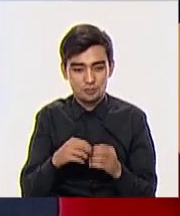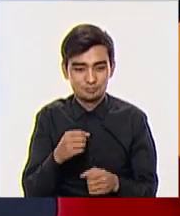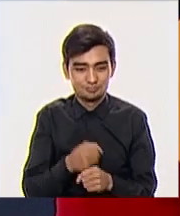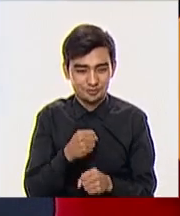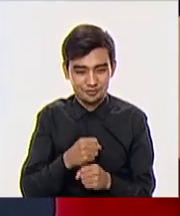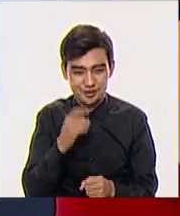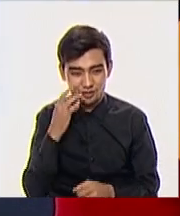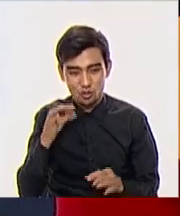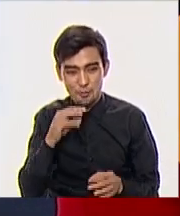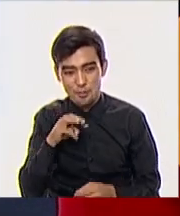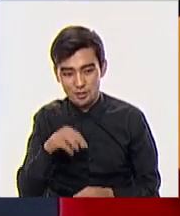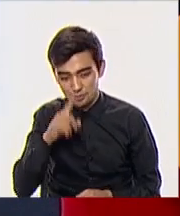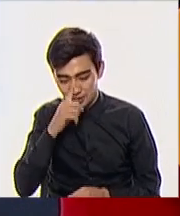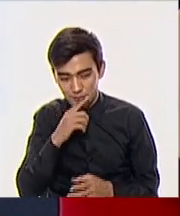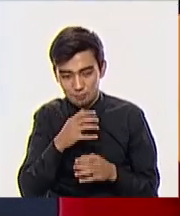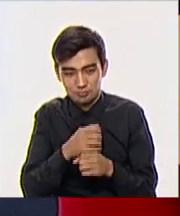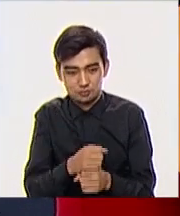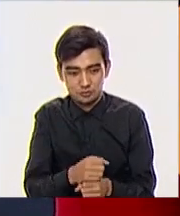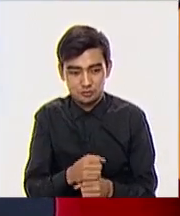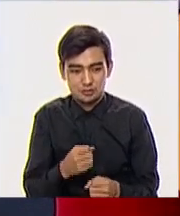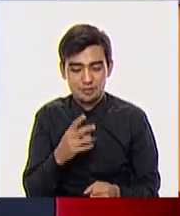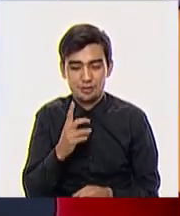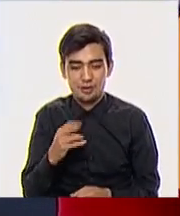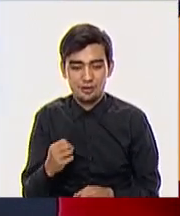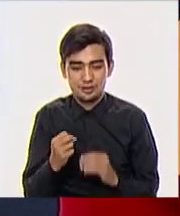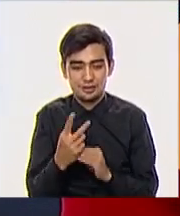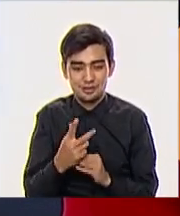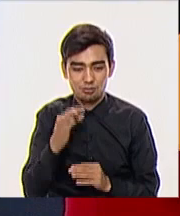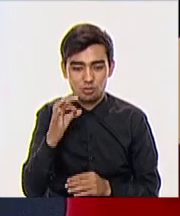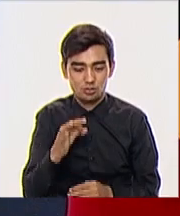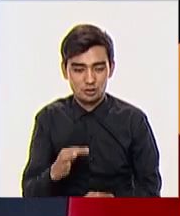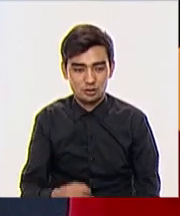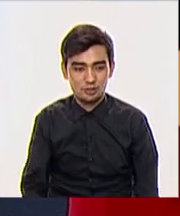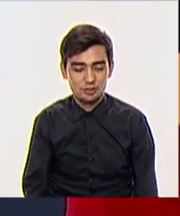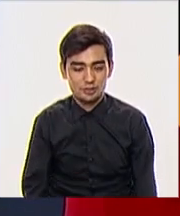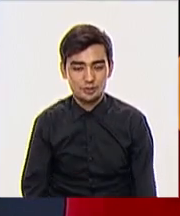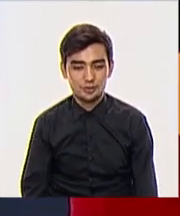яиц в стране с марта снизились почти на 13,5%.